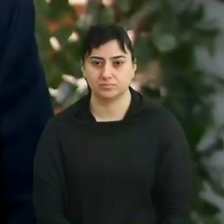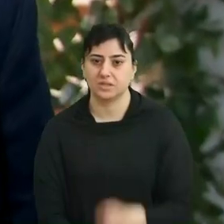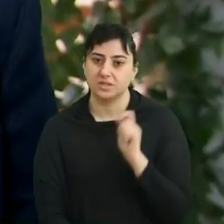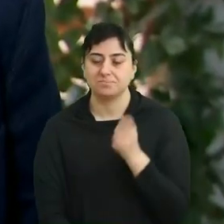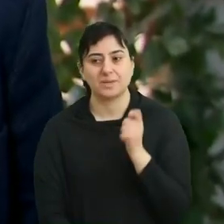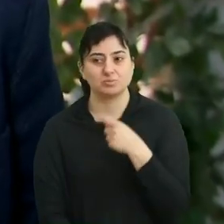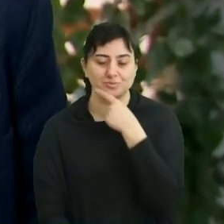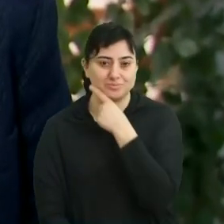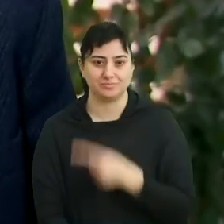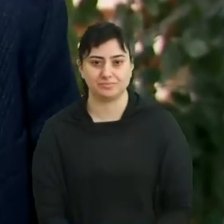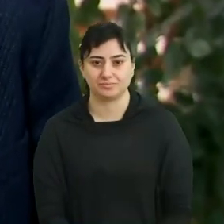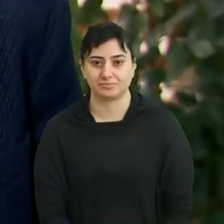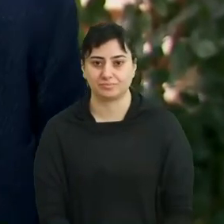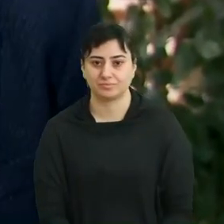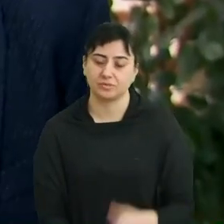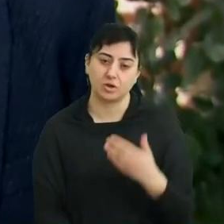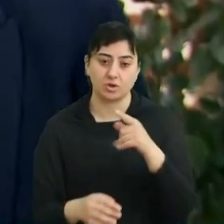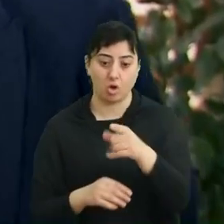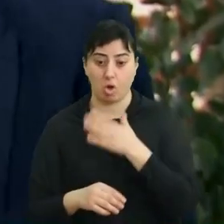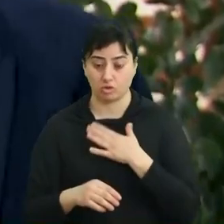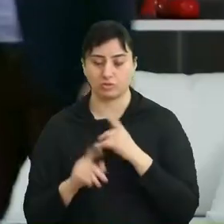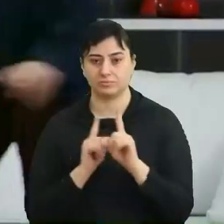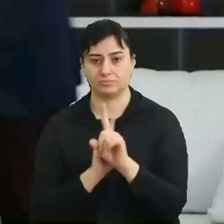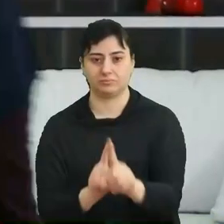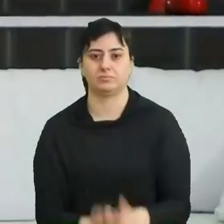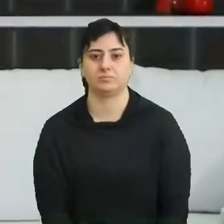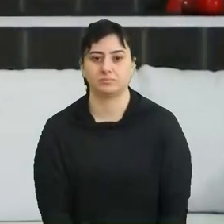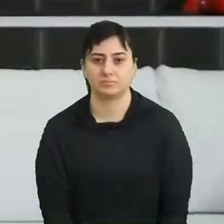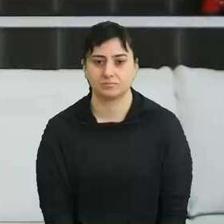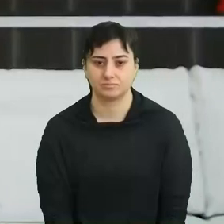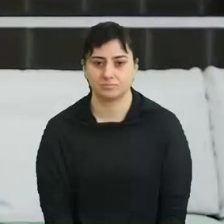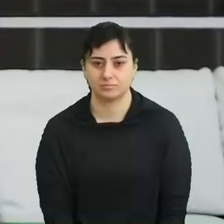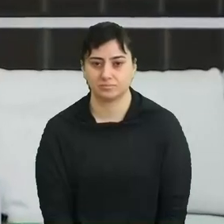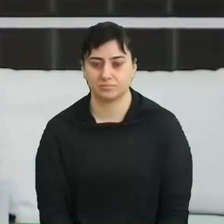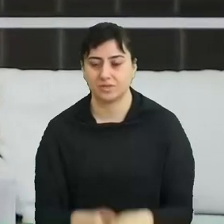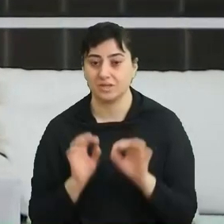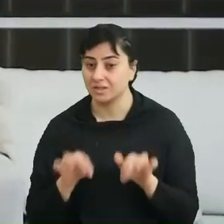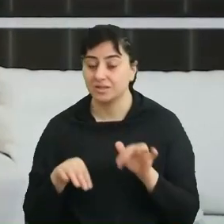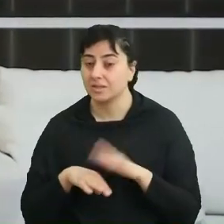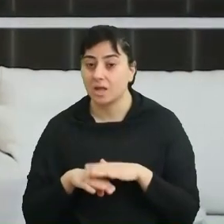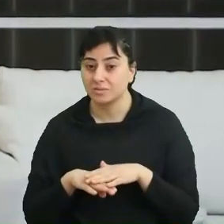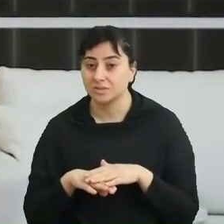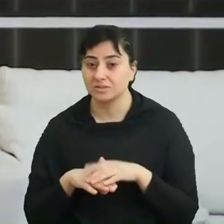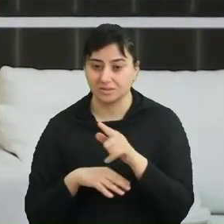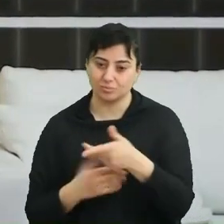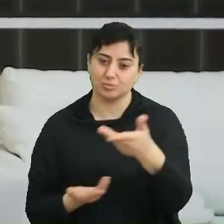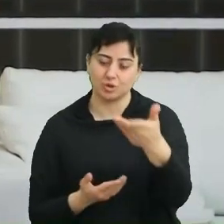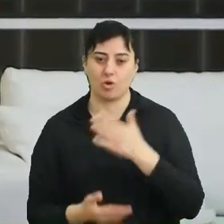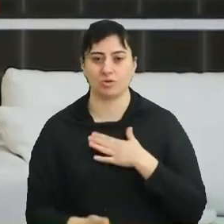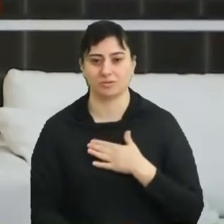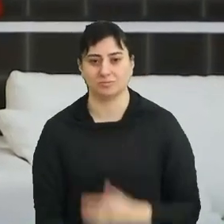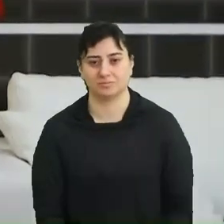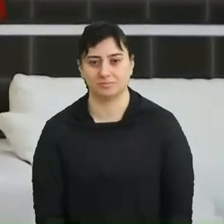Mecbur gideceğiz. Önden yürü. Sen önden yürü. Şöyle yapacağız. Siz önden buyurun.